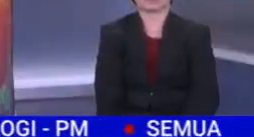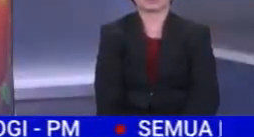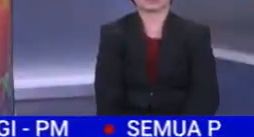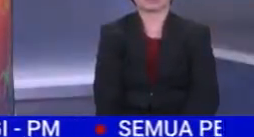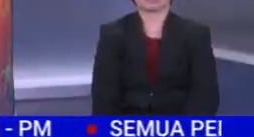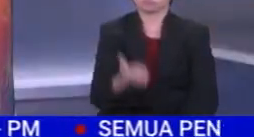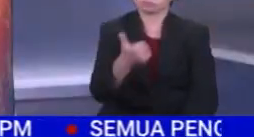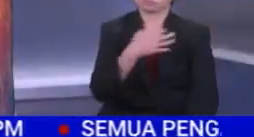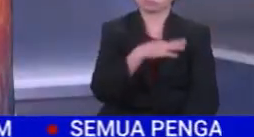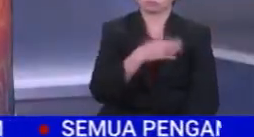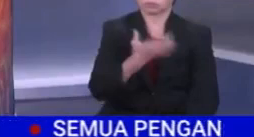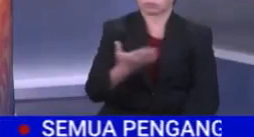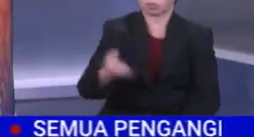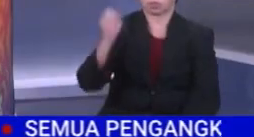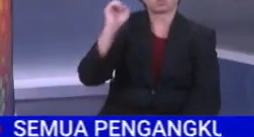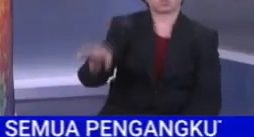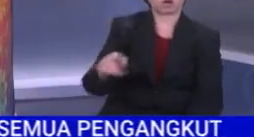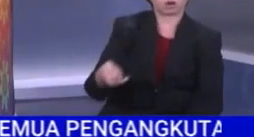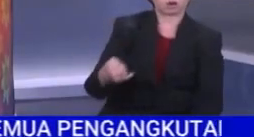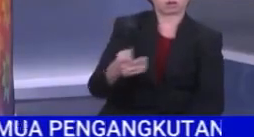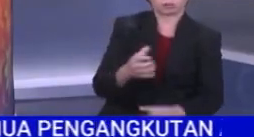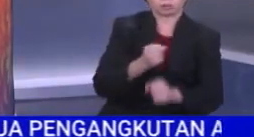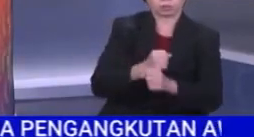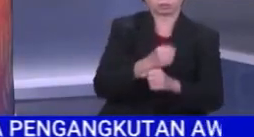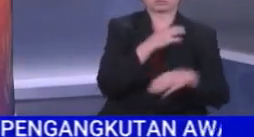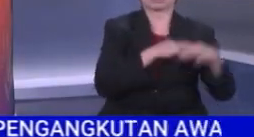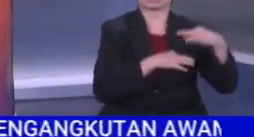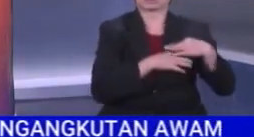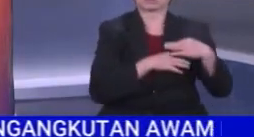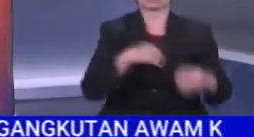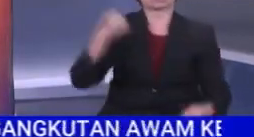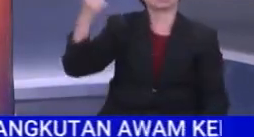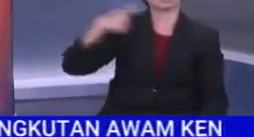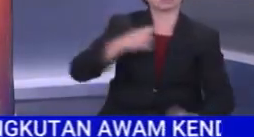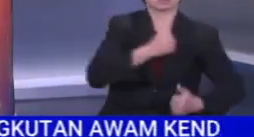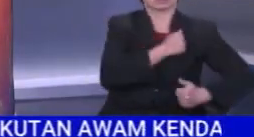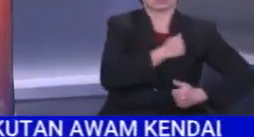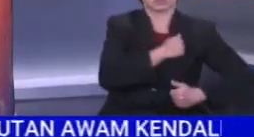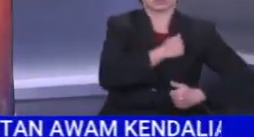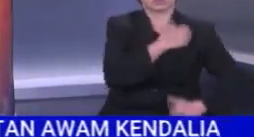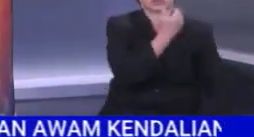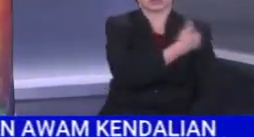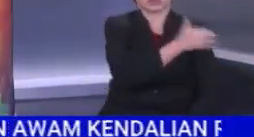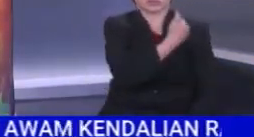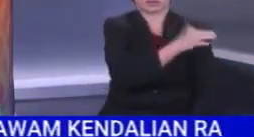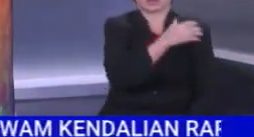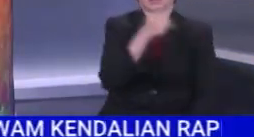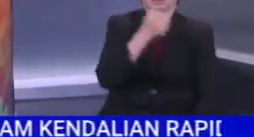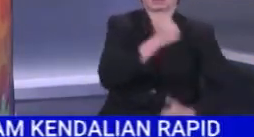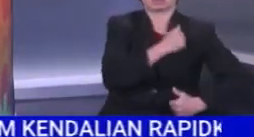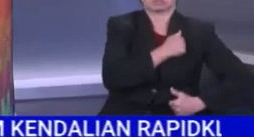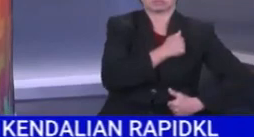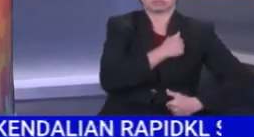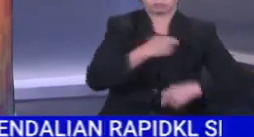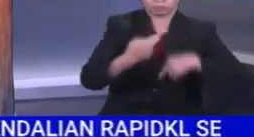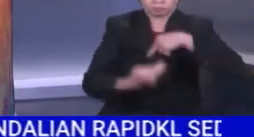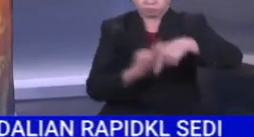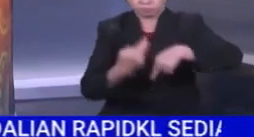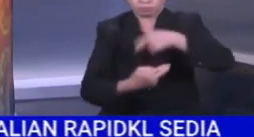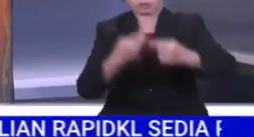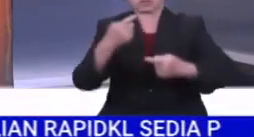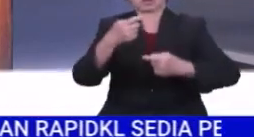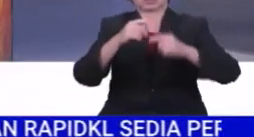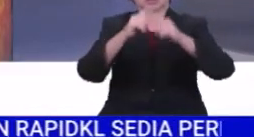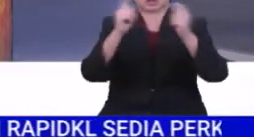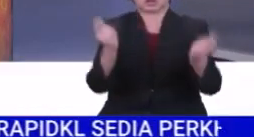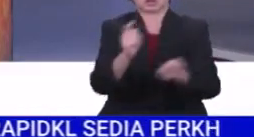memanfaatkan bahan terbuang untuk mencarinya pendapatan besar dan terasa gigi Ghazali Ibrahim mengitar semula Thayer